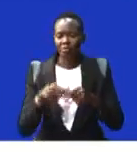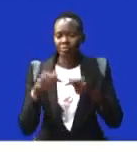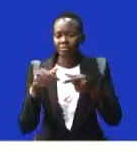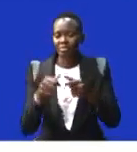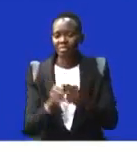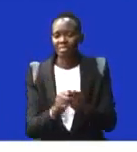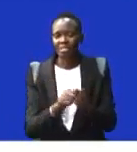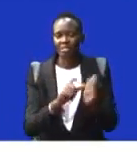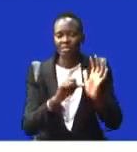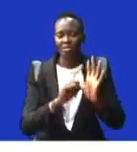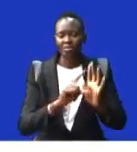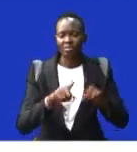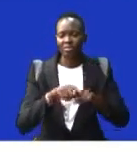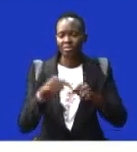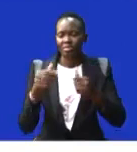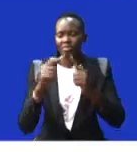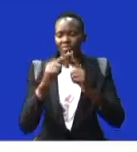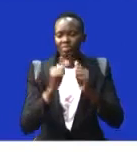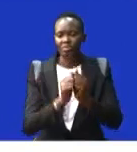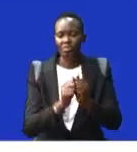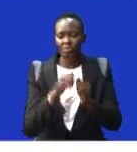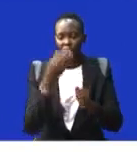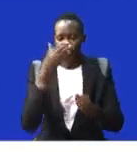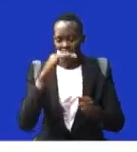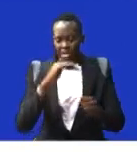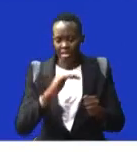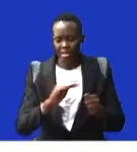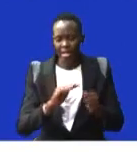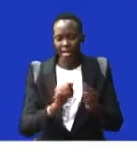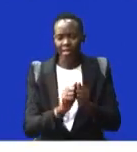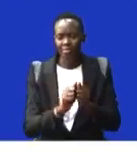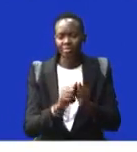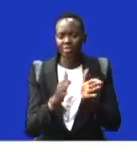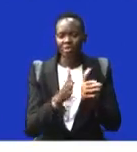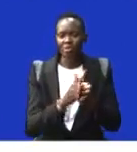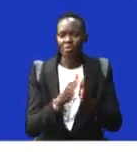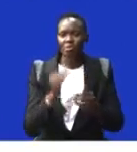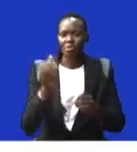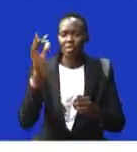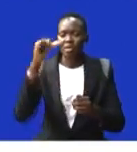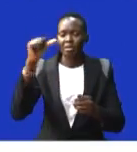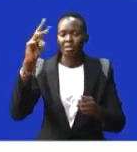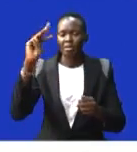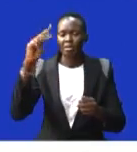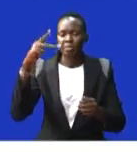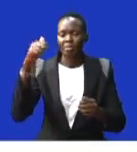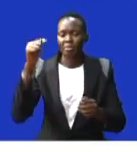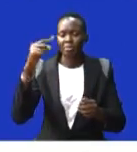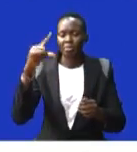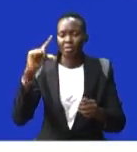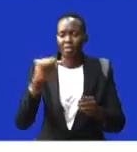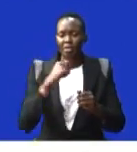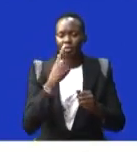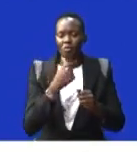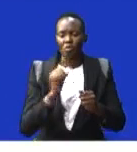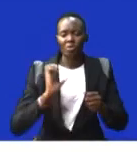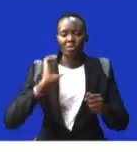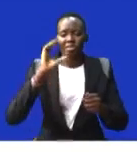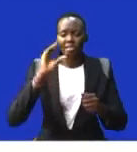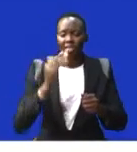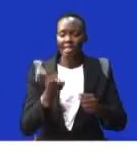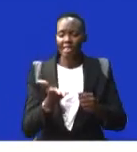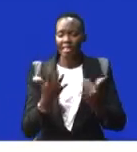kendo chiwo lowo nogo ne jodinje salama. Kaluwore koda Musa Ishmael ma en jakom mar jodinje salama e kaunti niri ma